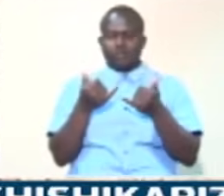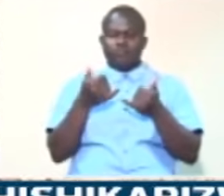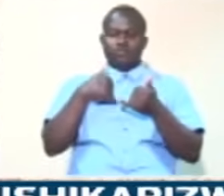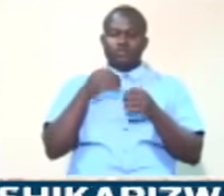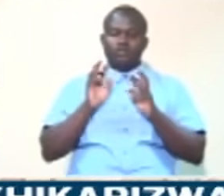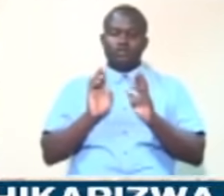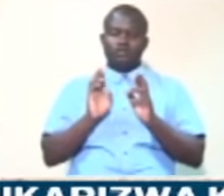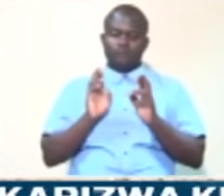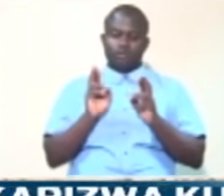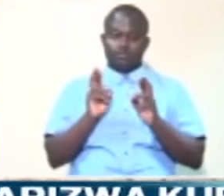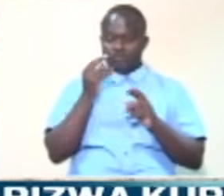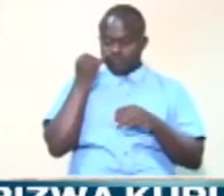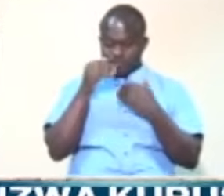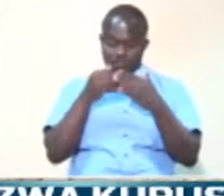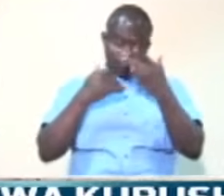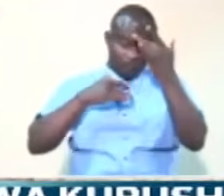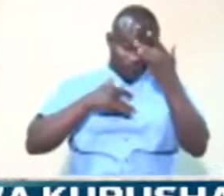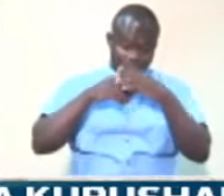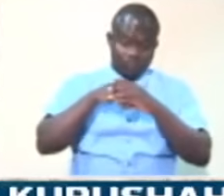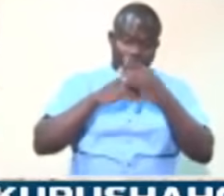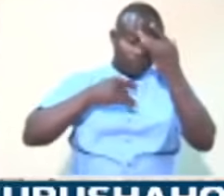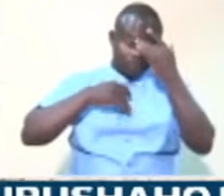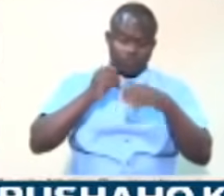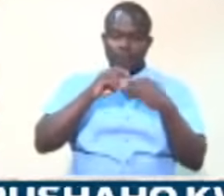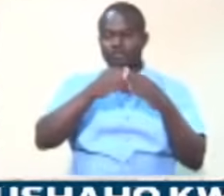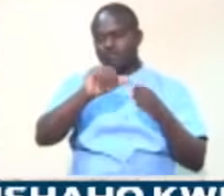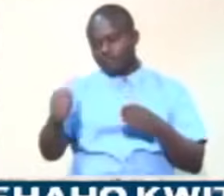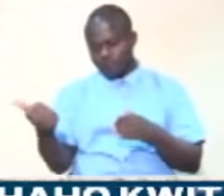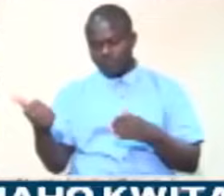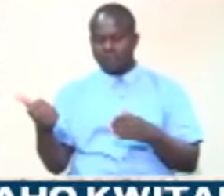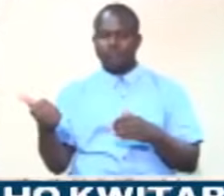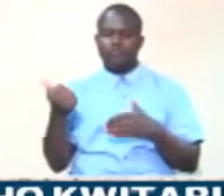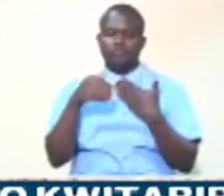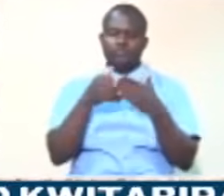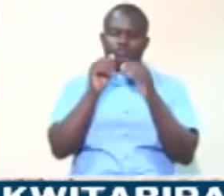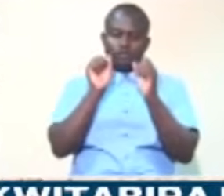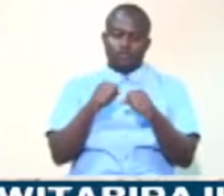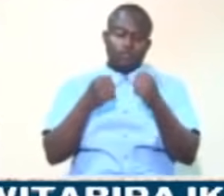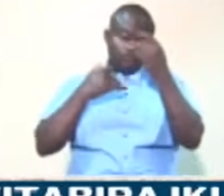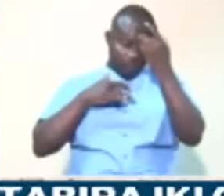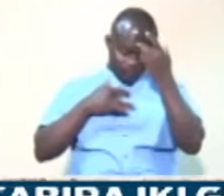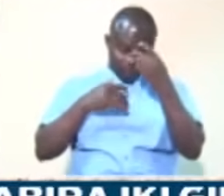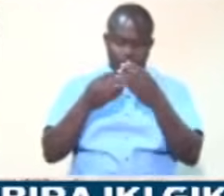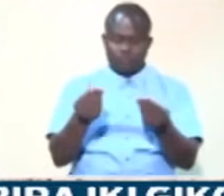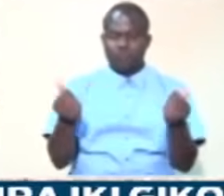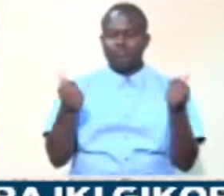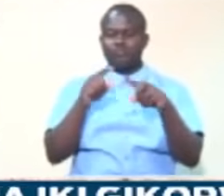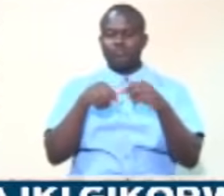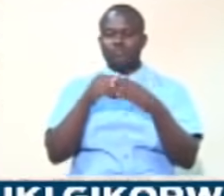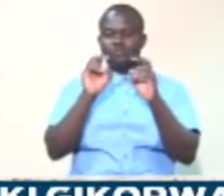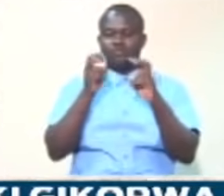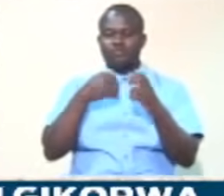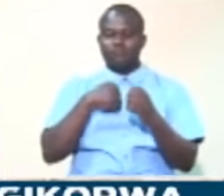icyizere cy'uko niyo nayandura ndi mu barwayi cyangwa n'ahandi nshobora kuyirwara nkayikira bitewe nuko